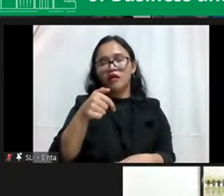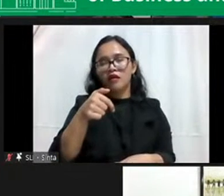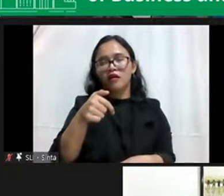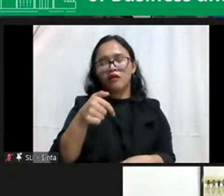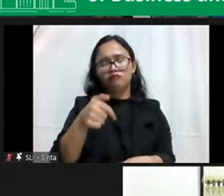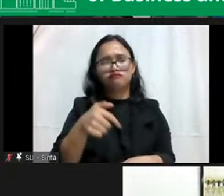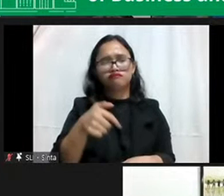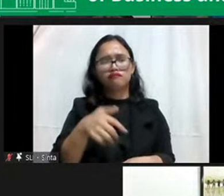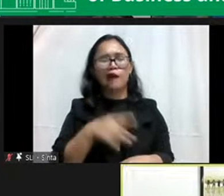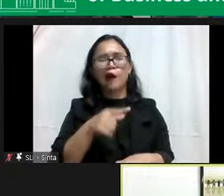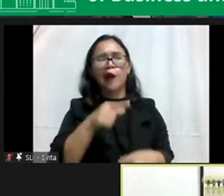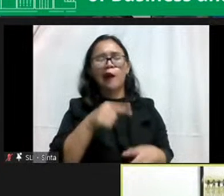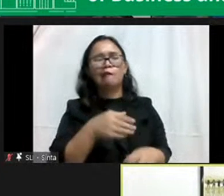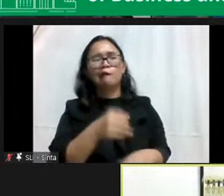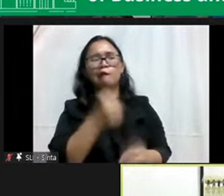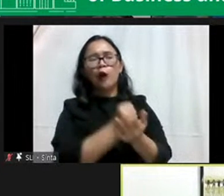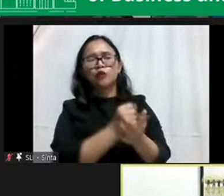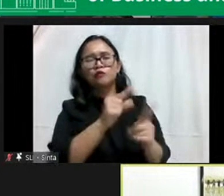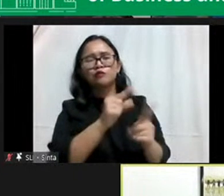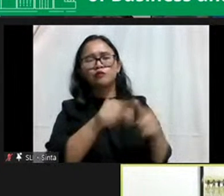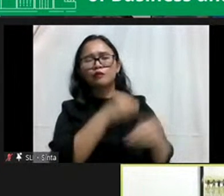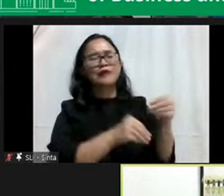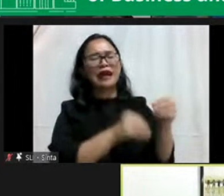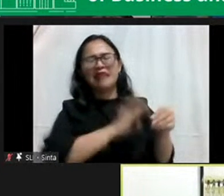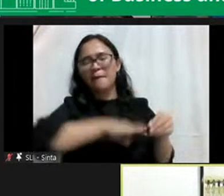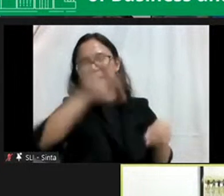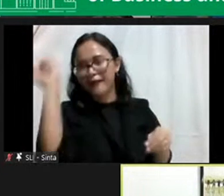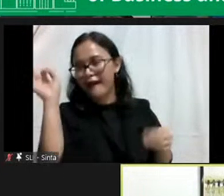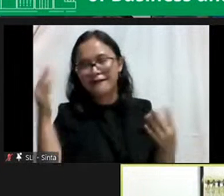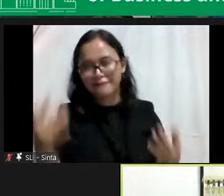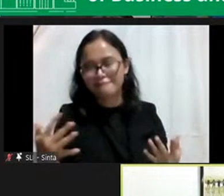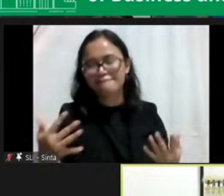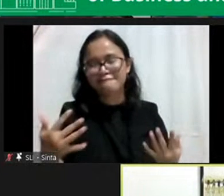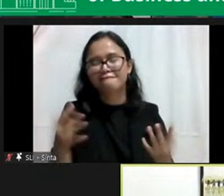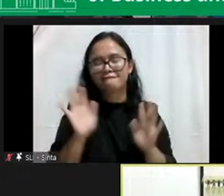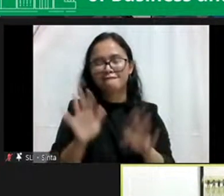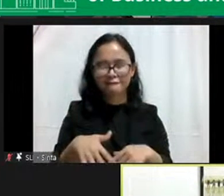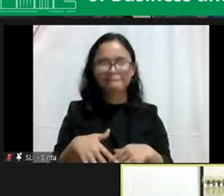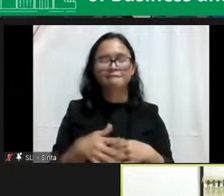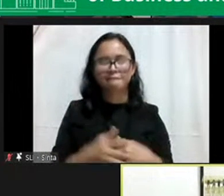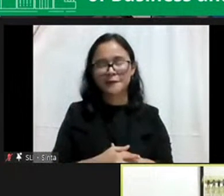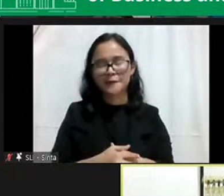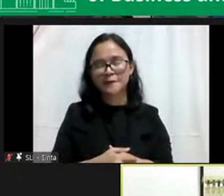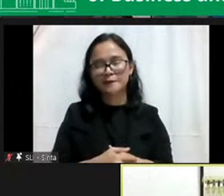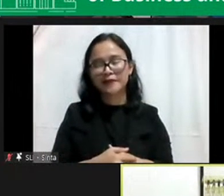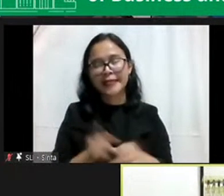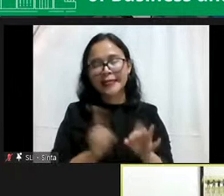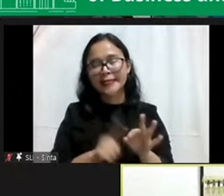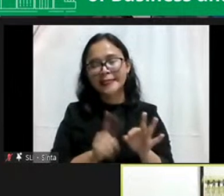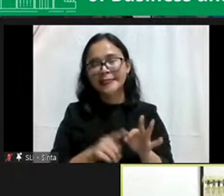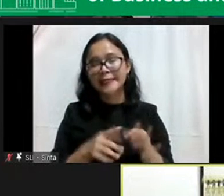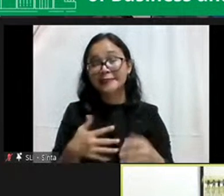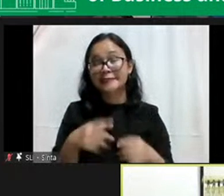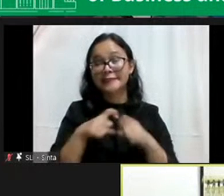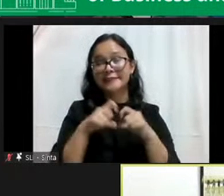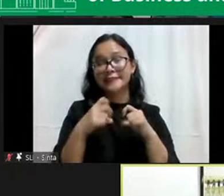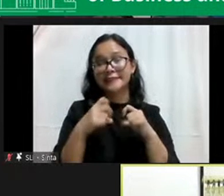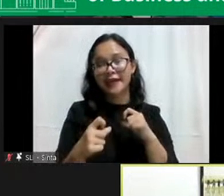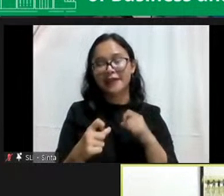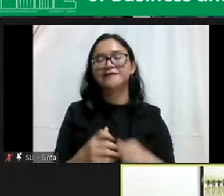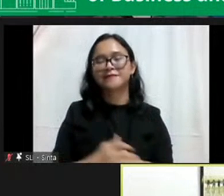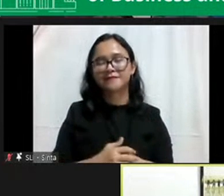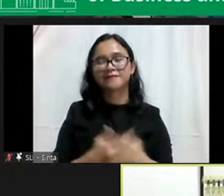Saya rasa kalau dari sisi krkp callnya itu dan yang paling penting itu tadi jadi eh eh kita